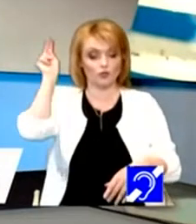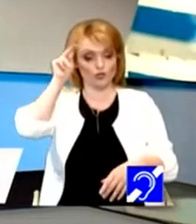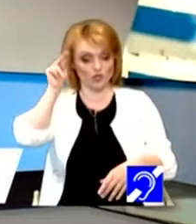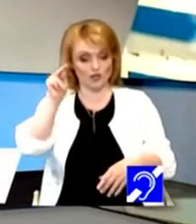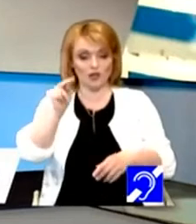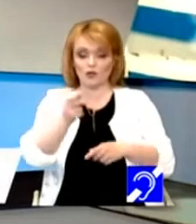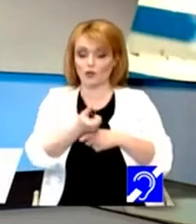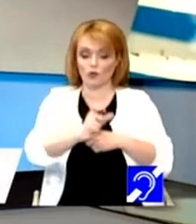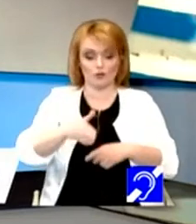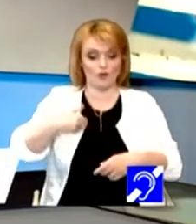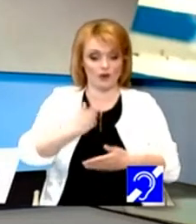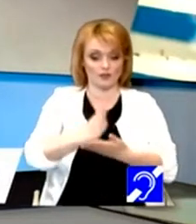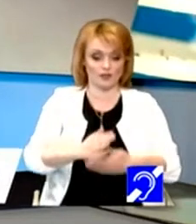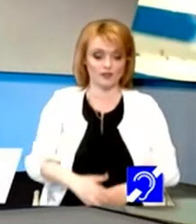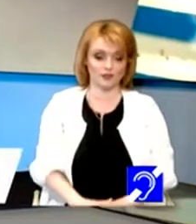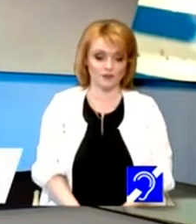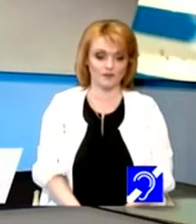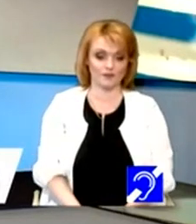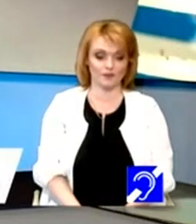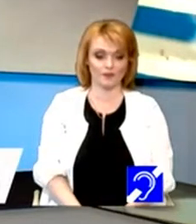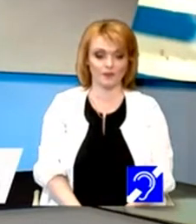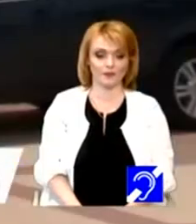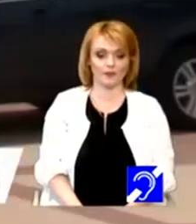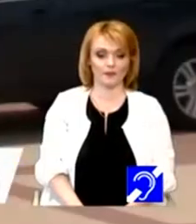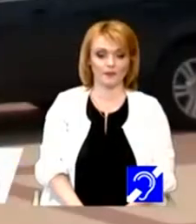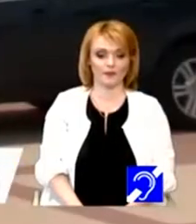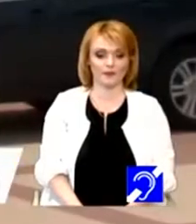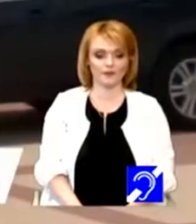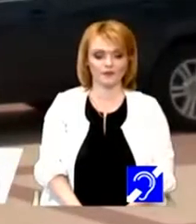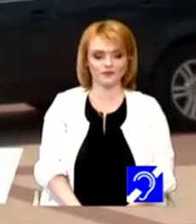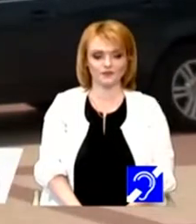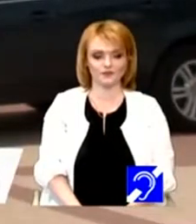industria alimentară, modă și chiar medicină.